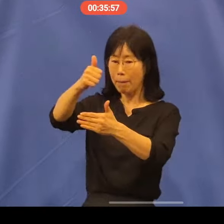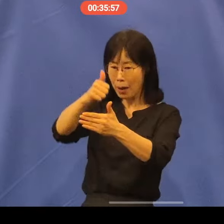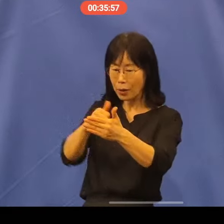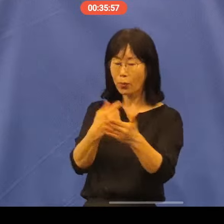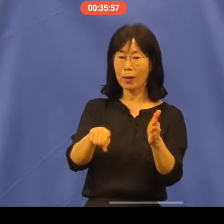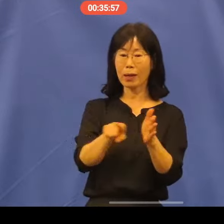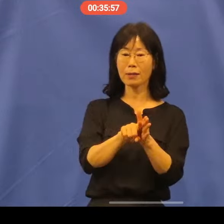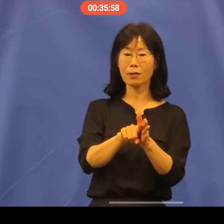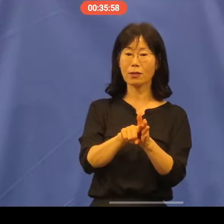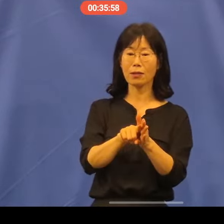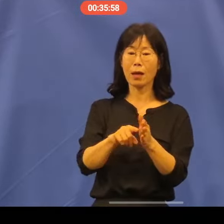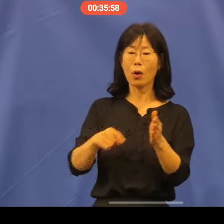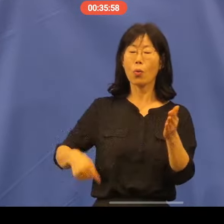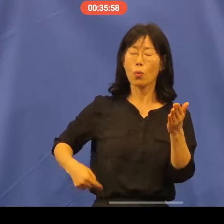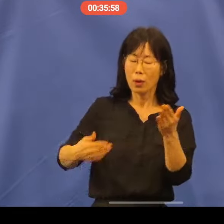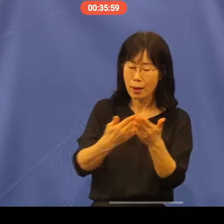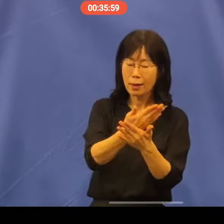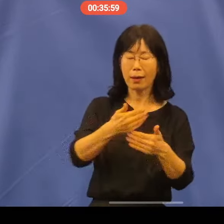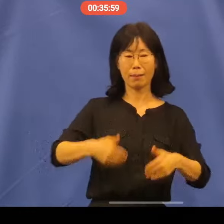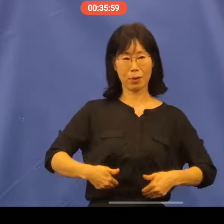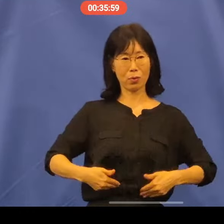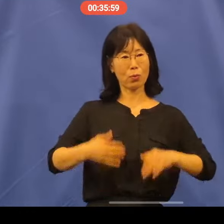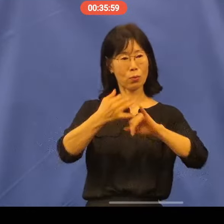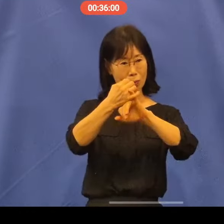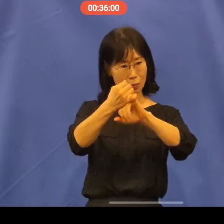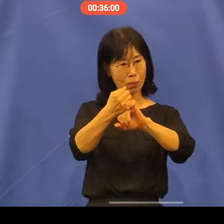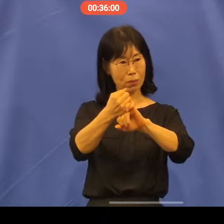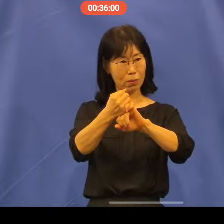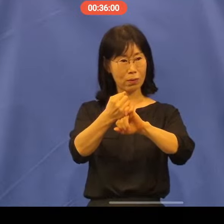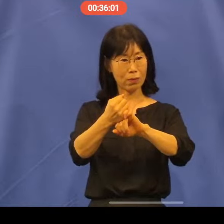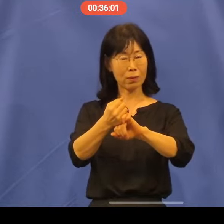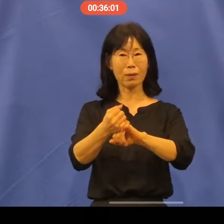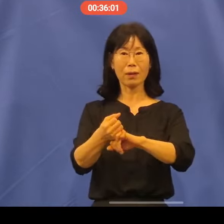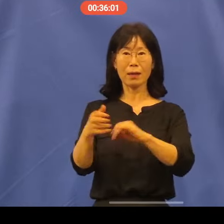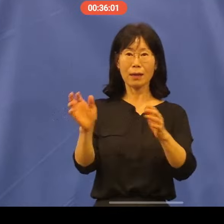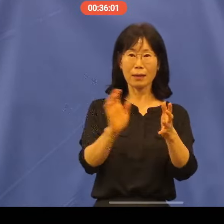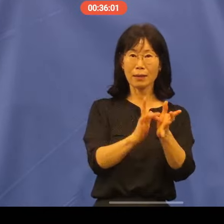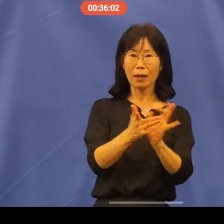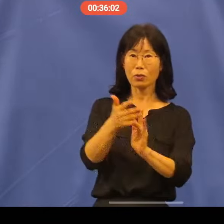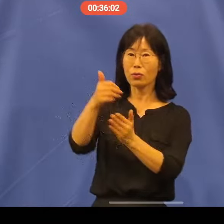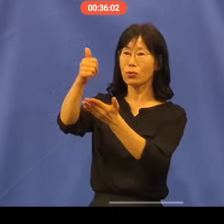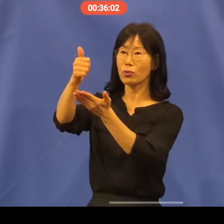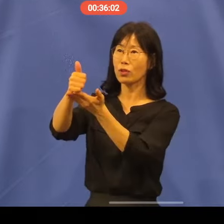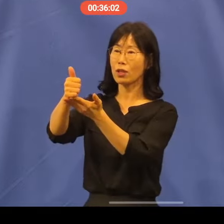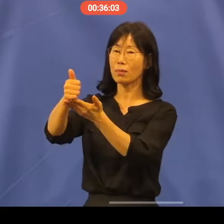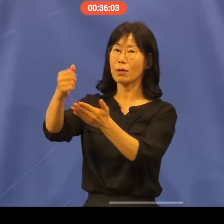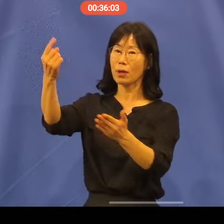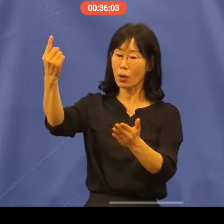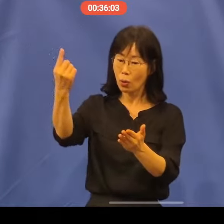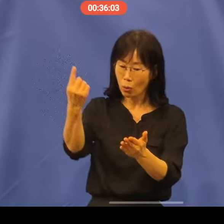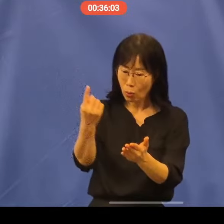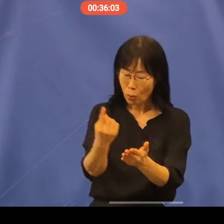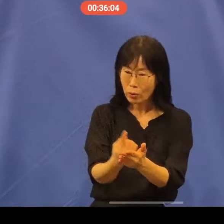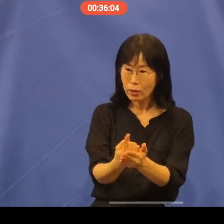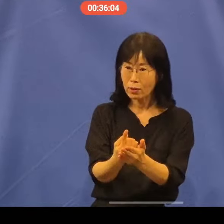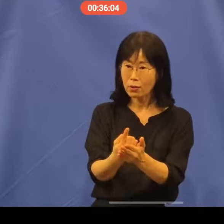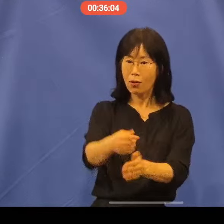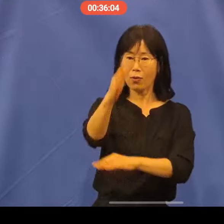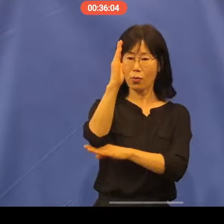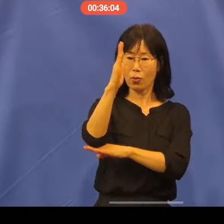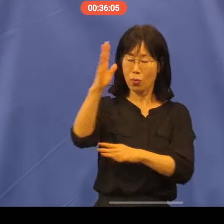회개를 해야 된다는 거예요. 근데 예수님이 오셔서 메시지가 핵심이에요. 회개하라예요.